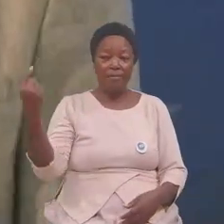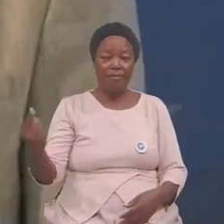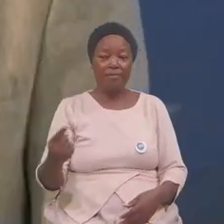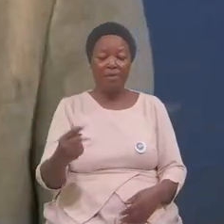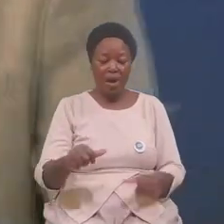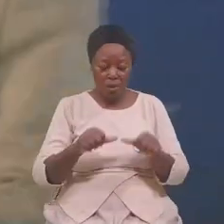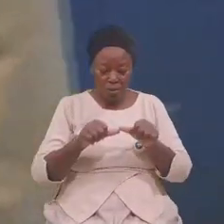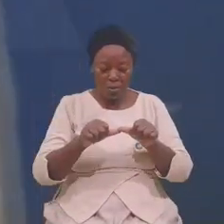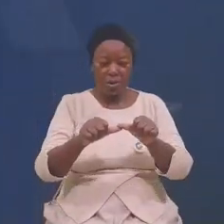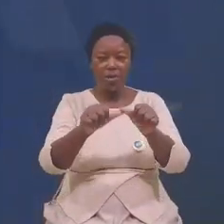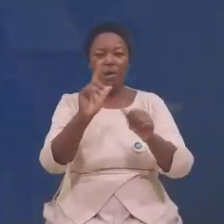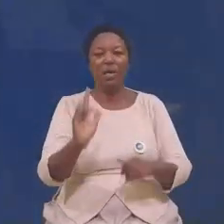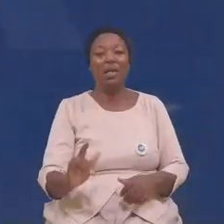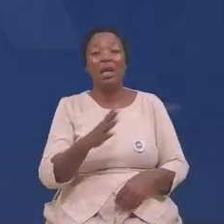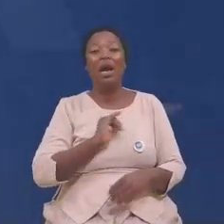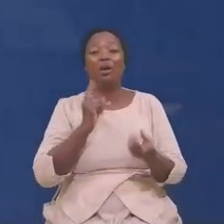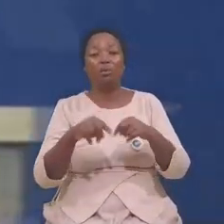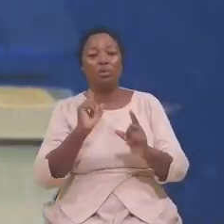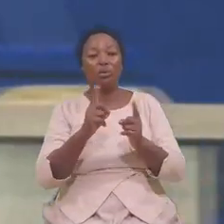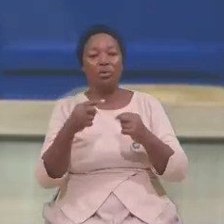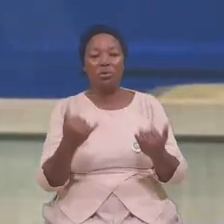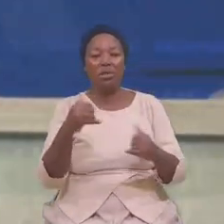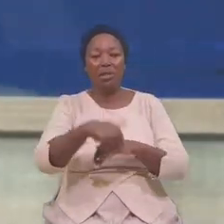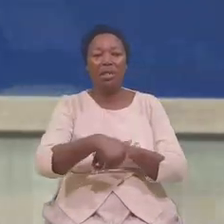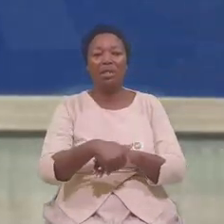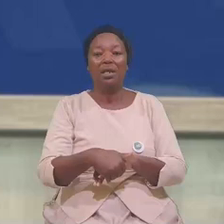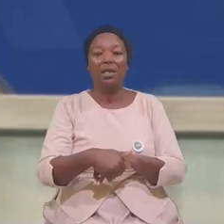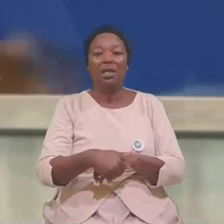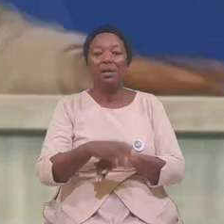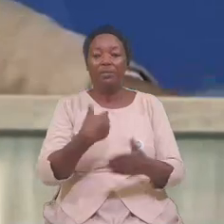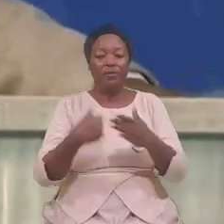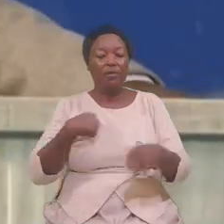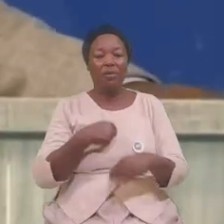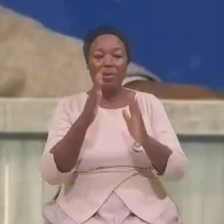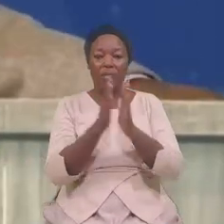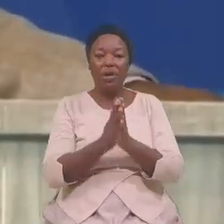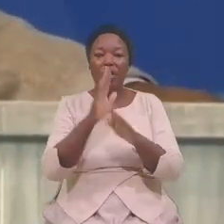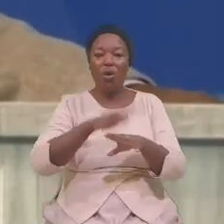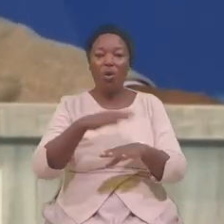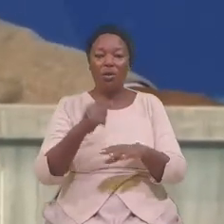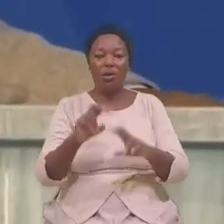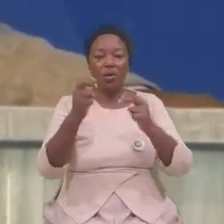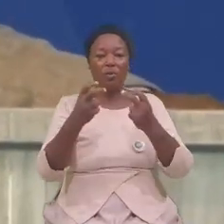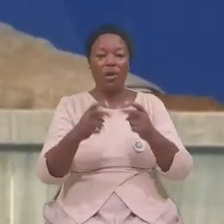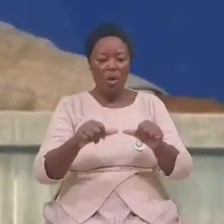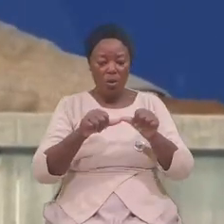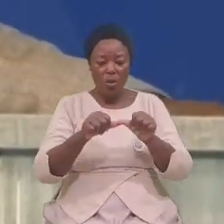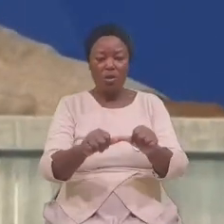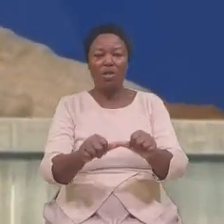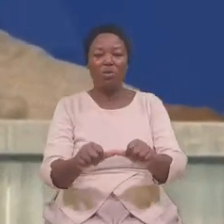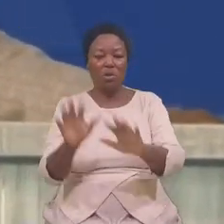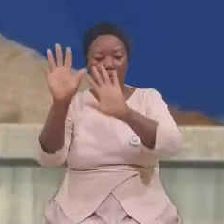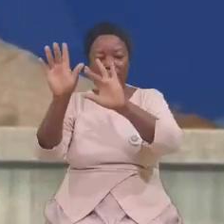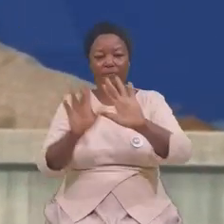perpétuellement. Je vous parle ce soir, avant de prier, du message, le flux